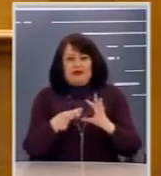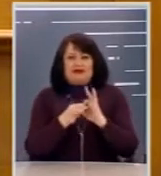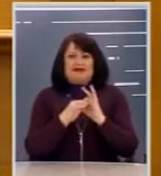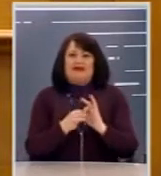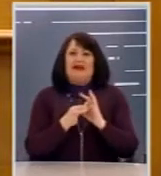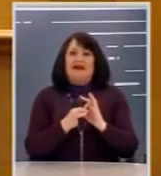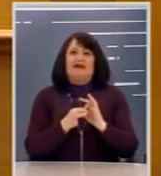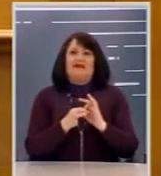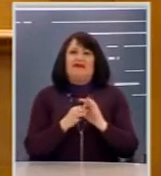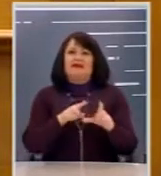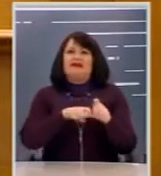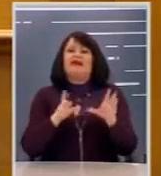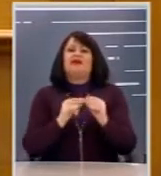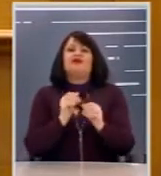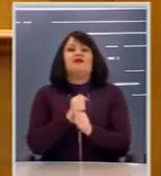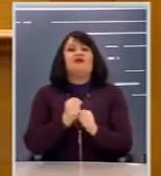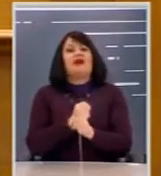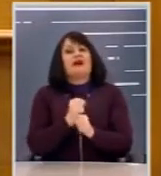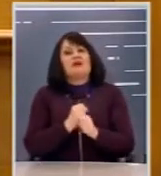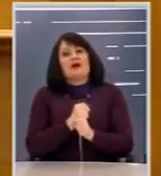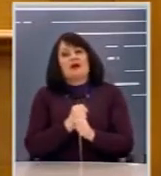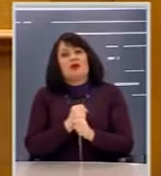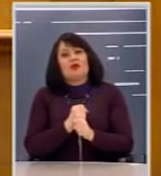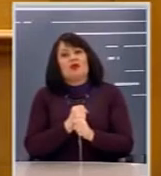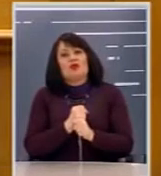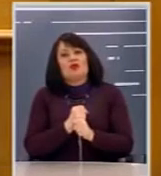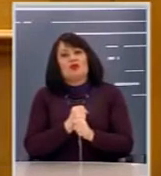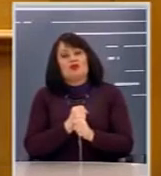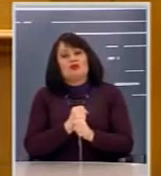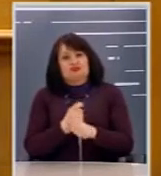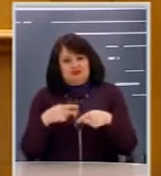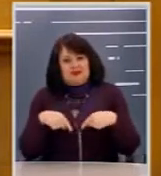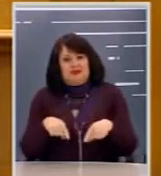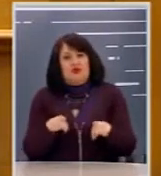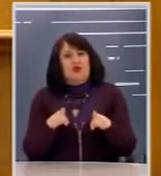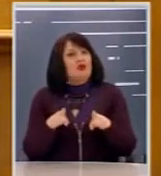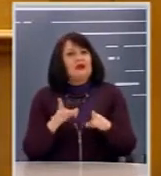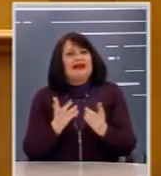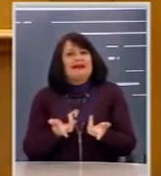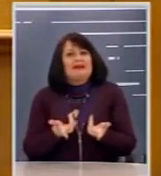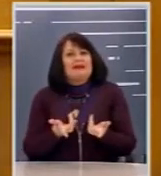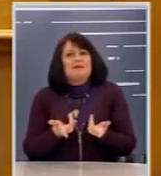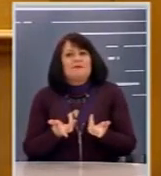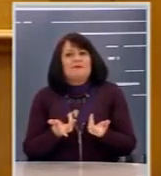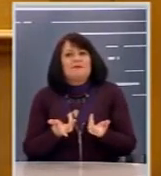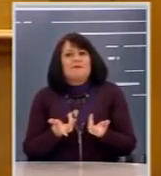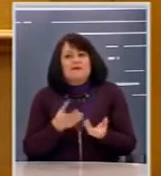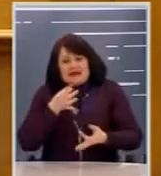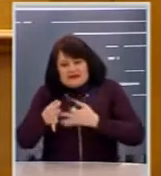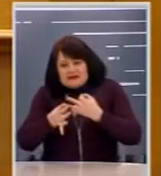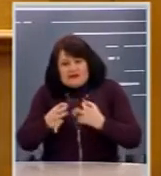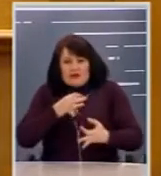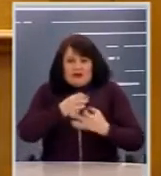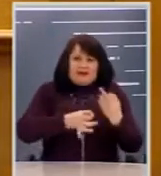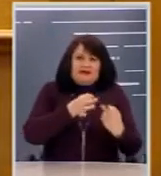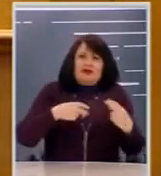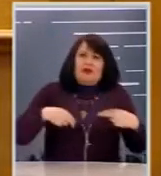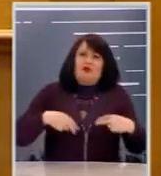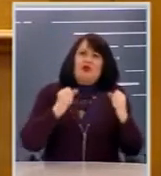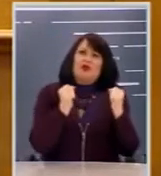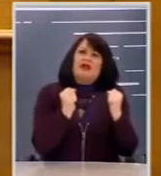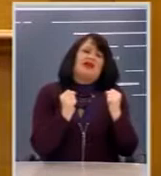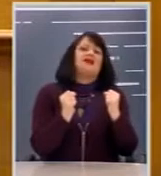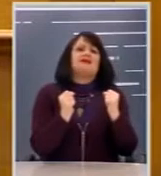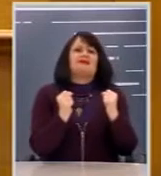των φαρμακευτικών εταιριών, ήταν ταυτόχρονα σύμβουλοι και συνεργάτες του Υπουργείου Υγείας σε